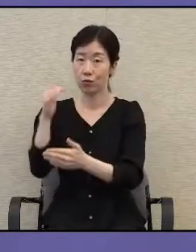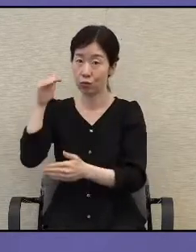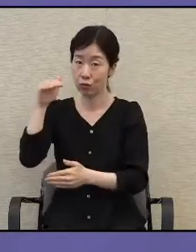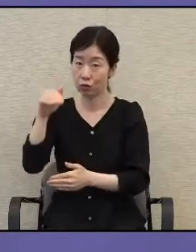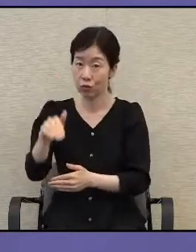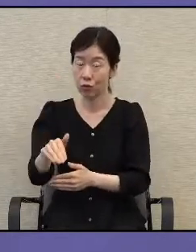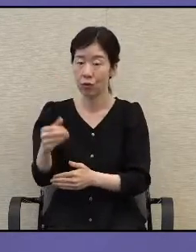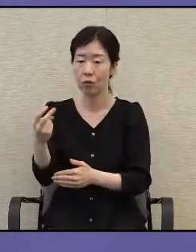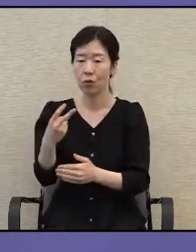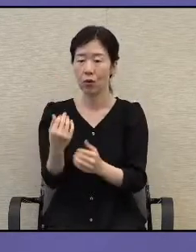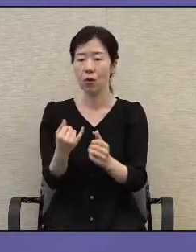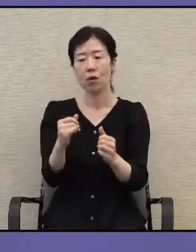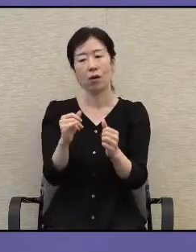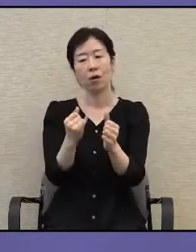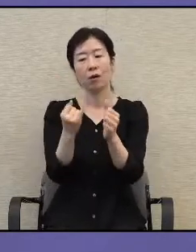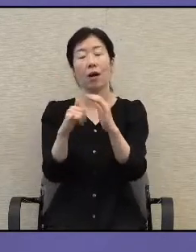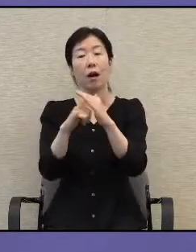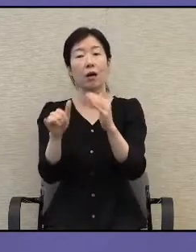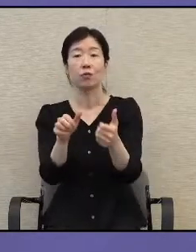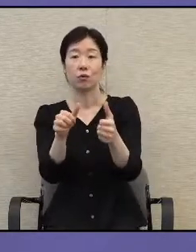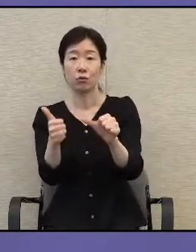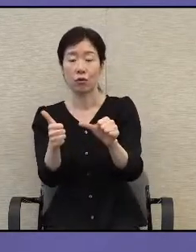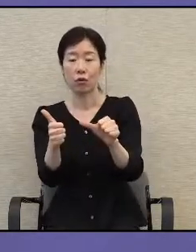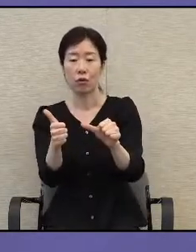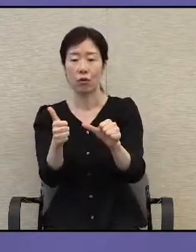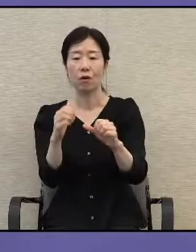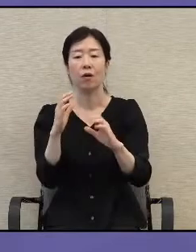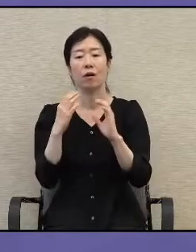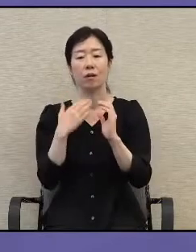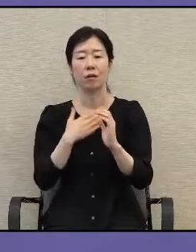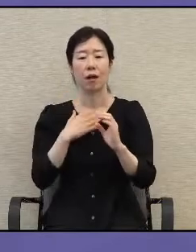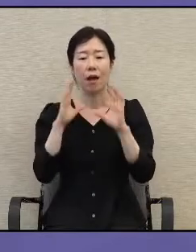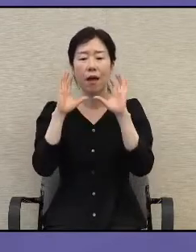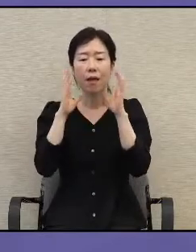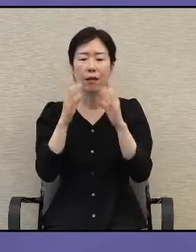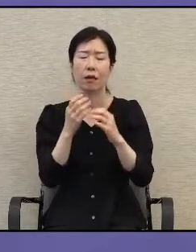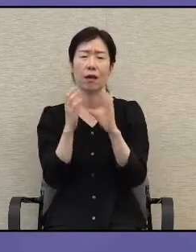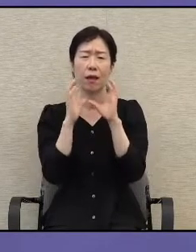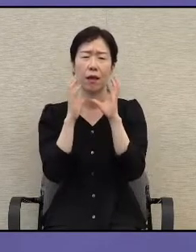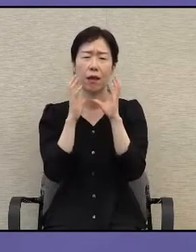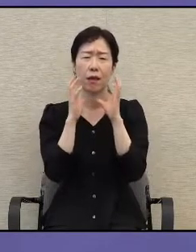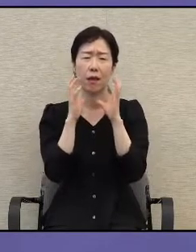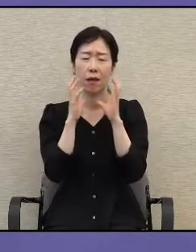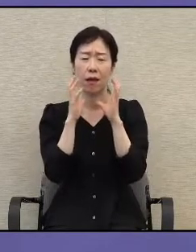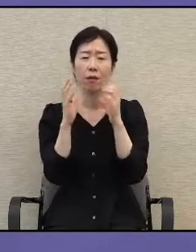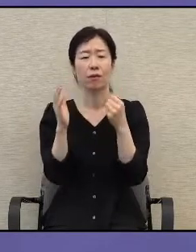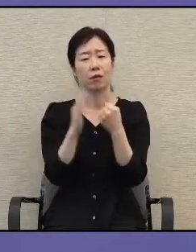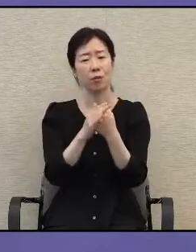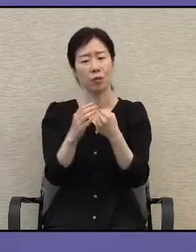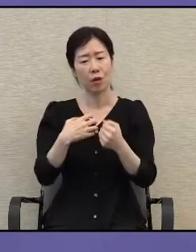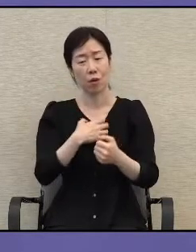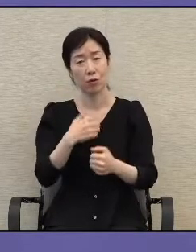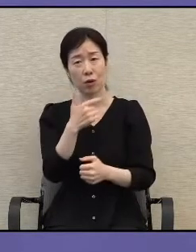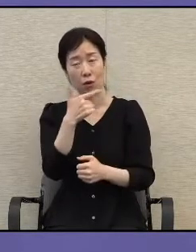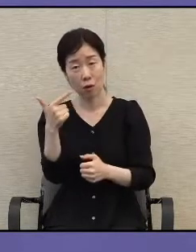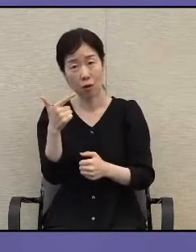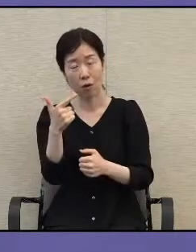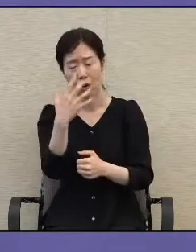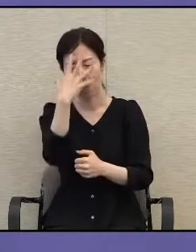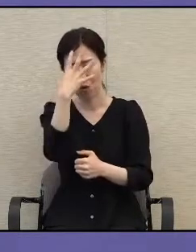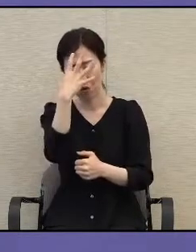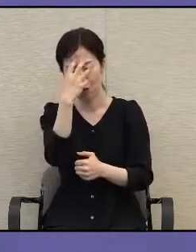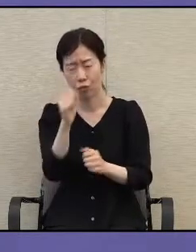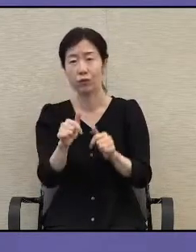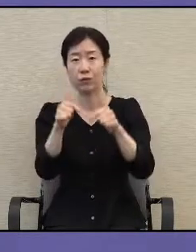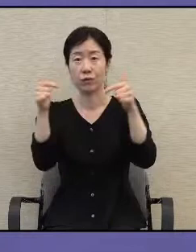사별, 이혼이라든지 미취학 아동이 있다든지 뭐 이런 요인들이 영향을 미치는 것을 볼 수가 있습니다. 자살 생각을 보면